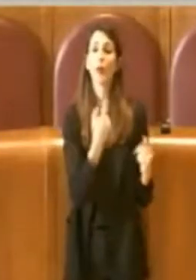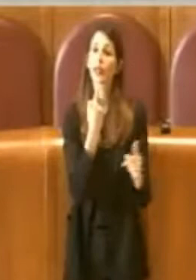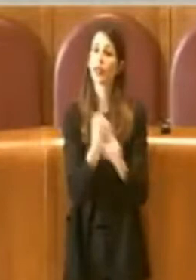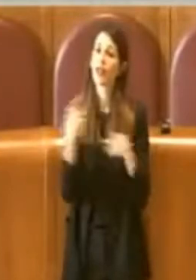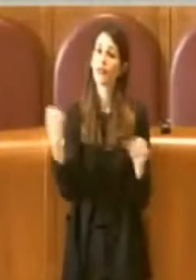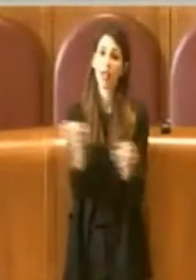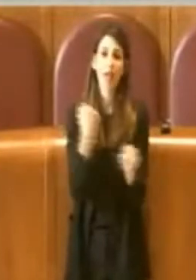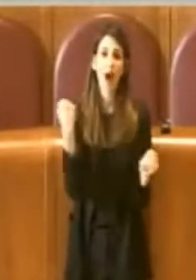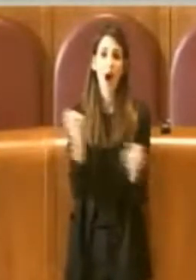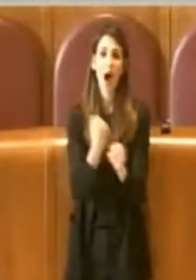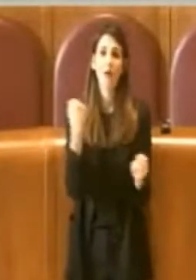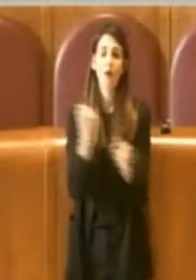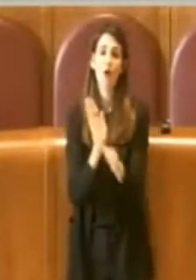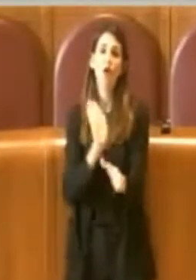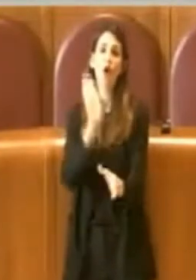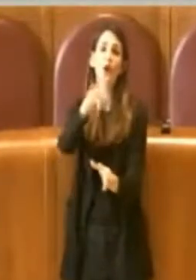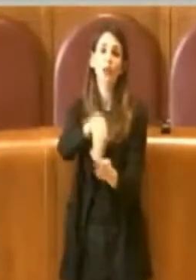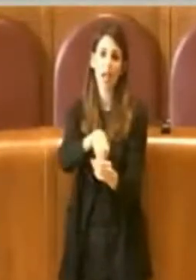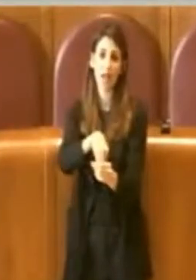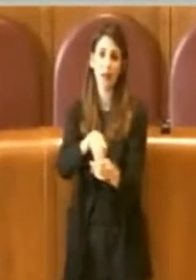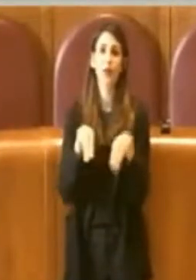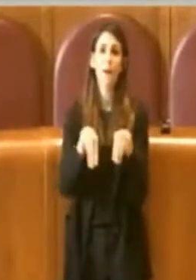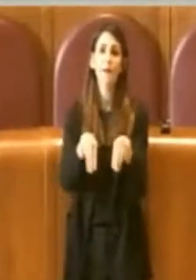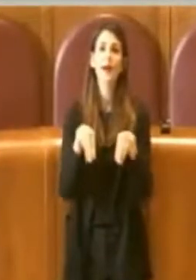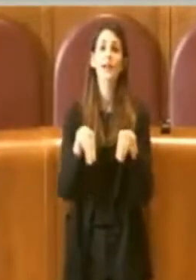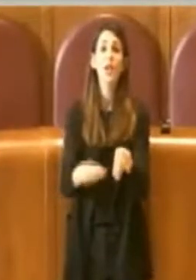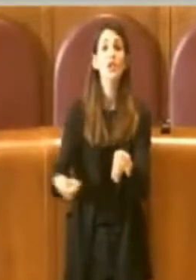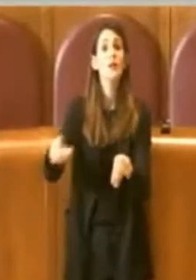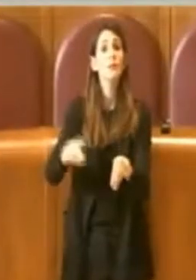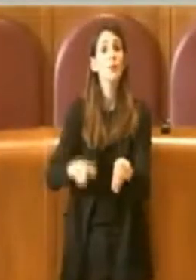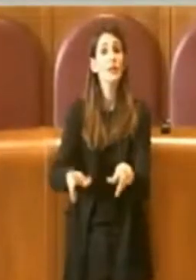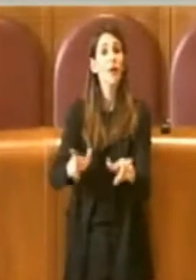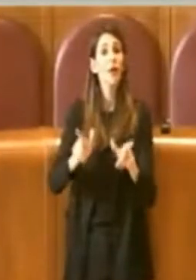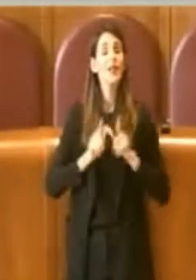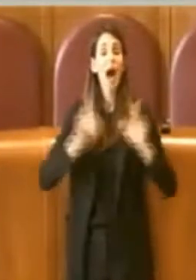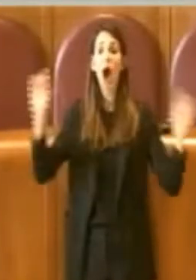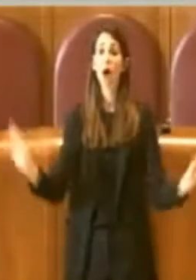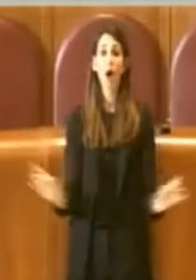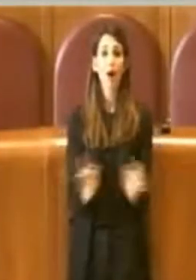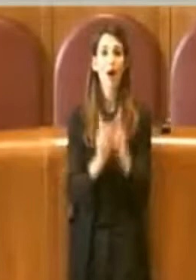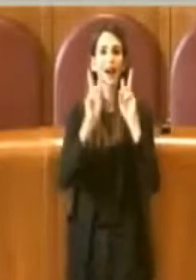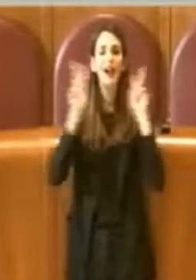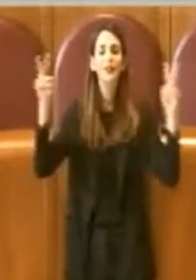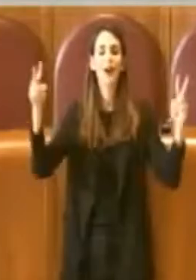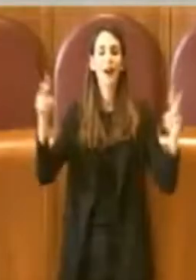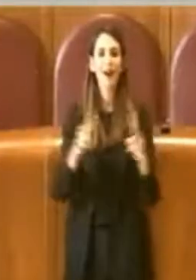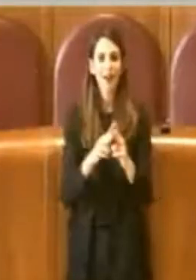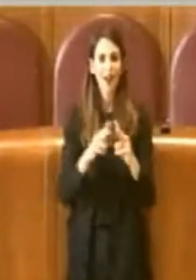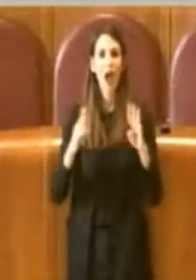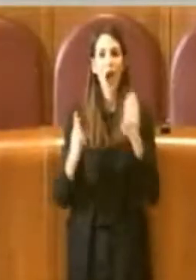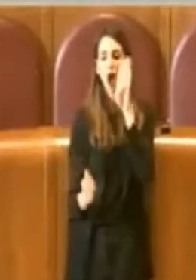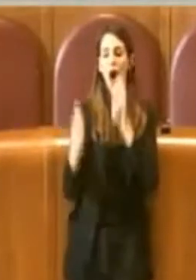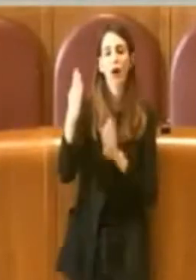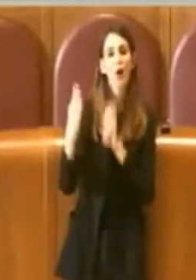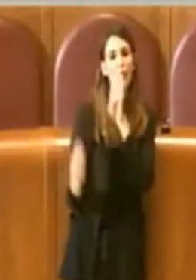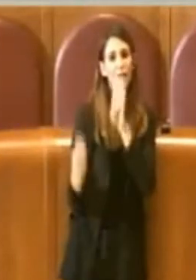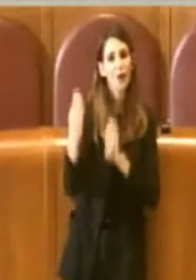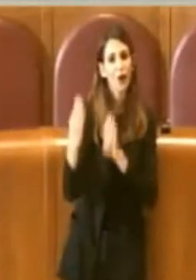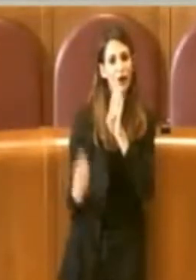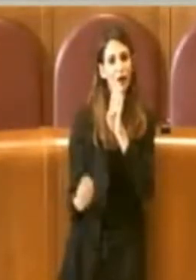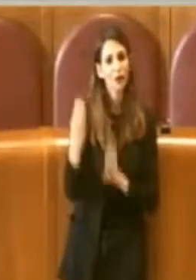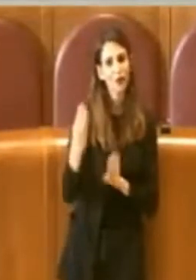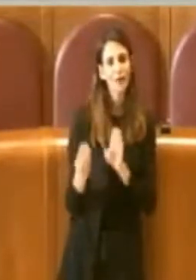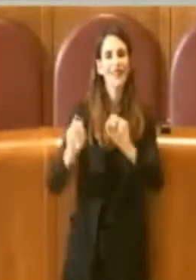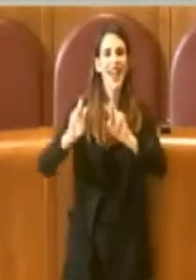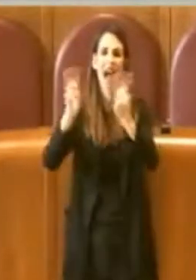della stessa, perché è un'occasione fondamentale per confrontarsi su temi assolutamente di